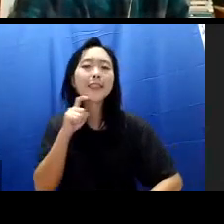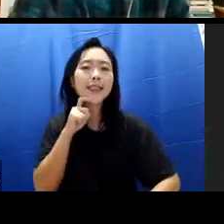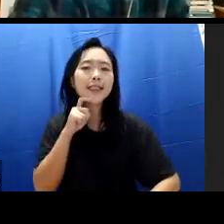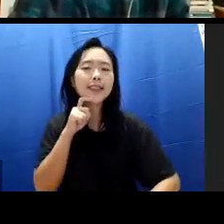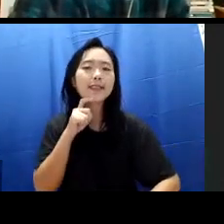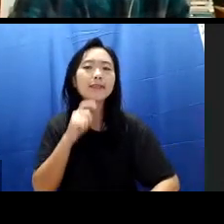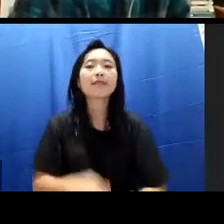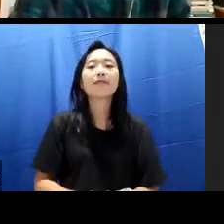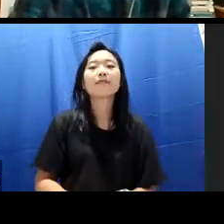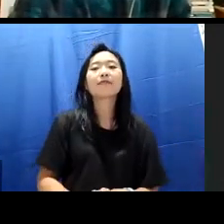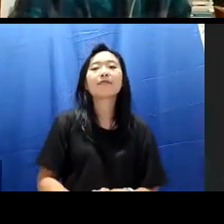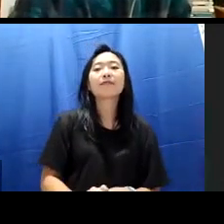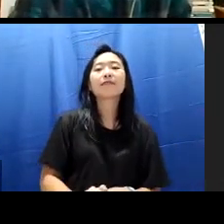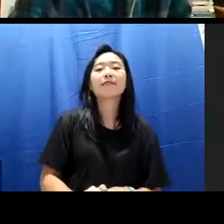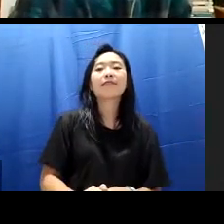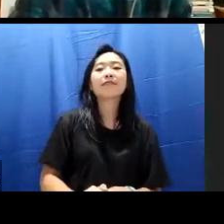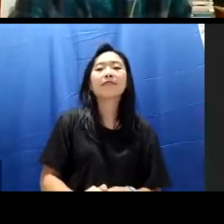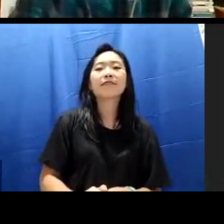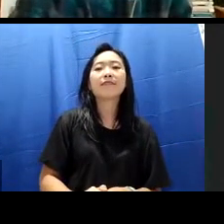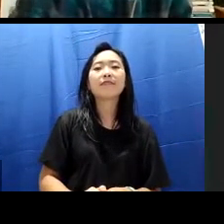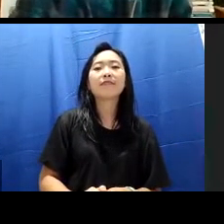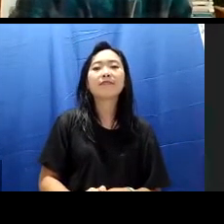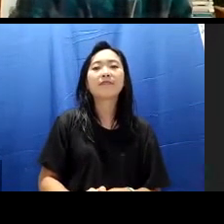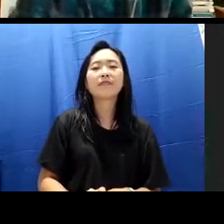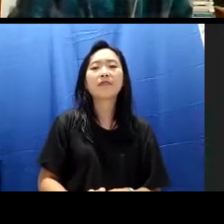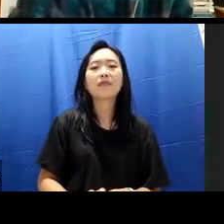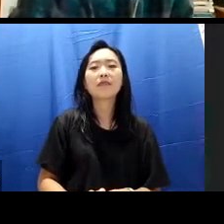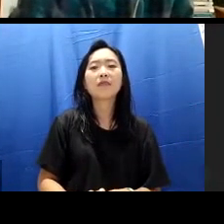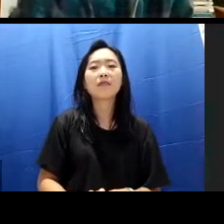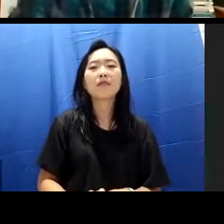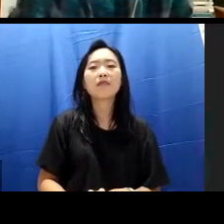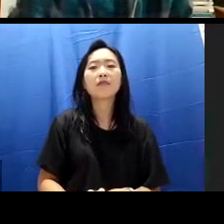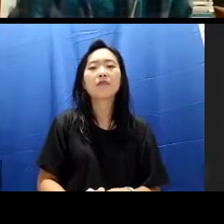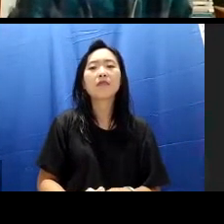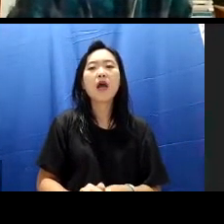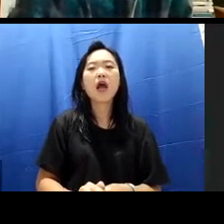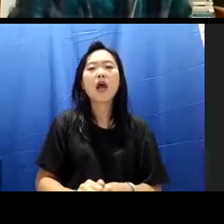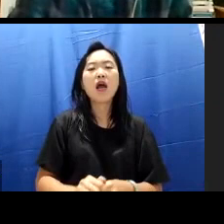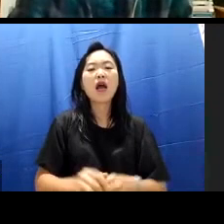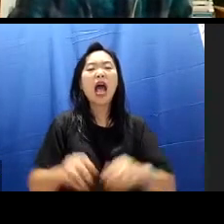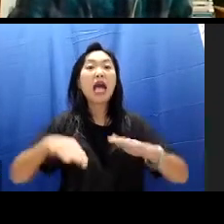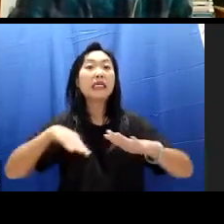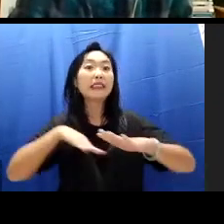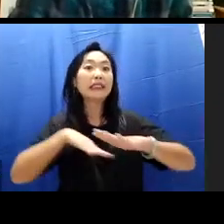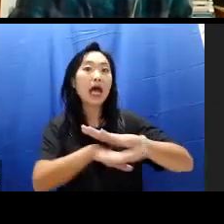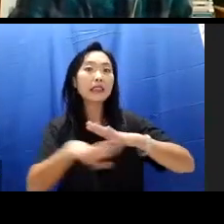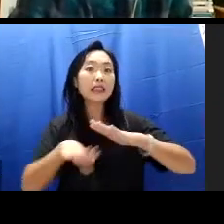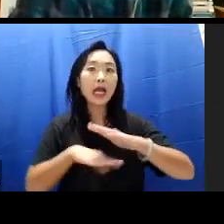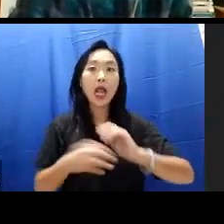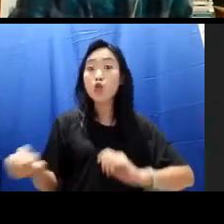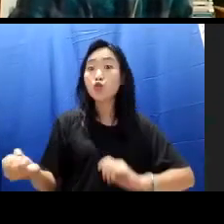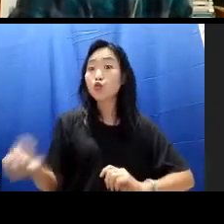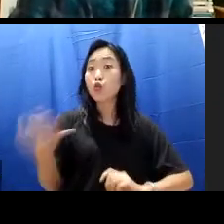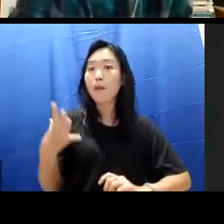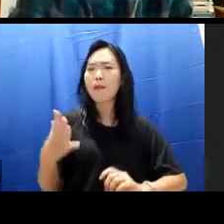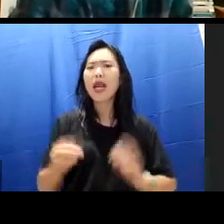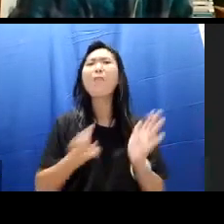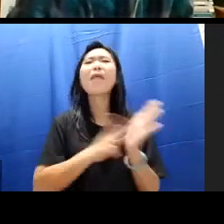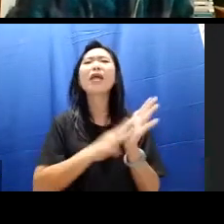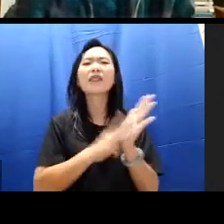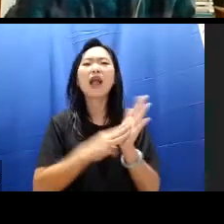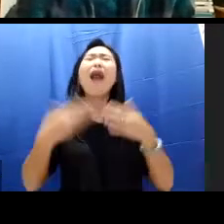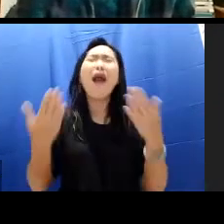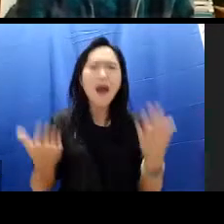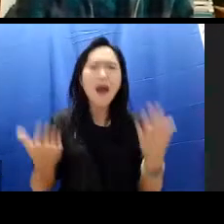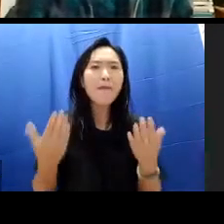tinggi. Nah, apa saja akar persoalannya dan kenapa itu terus berlanjut di pendidikan tinggi? Bukankah